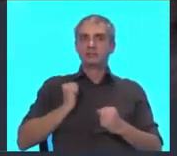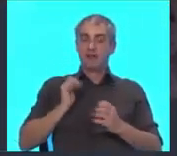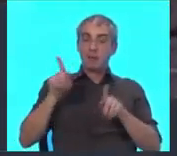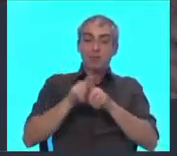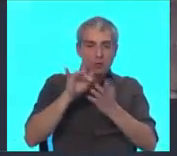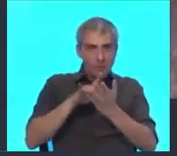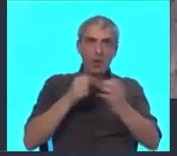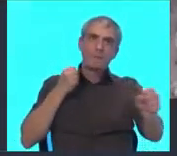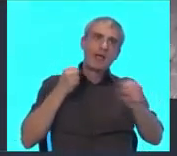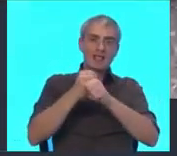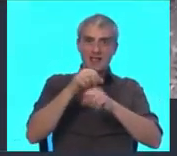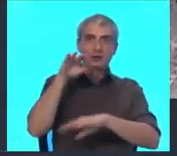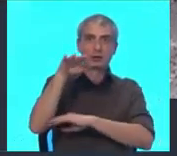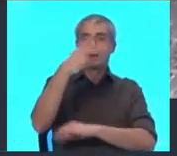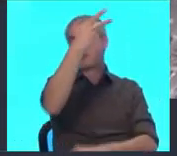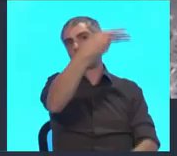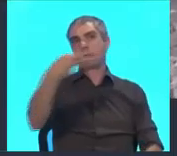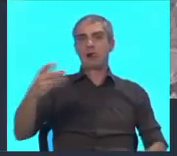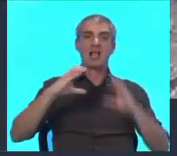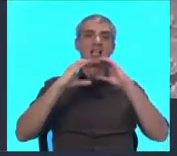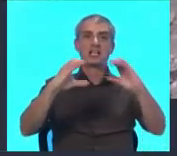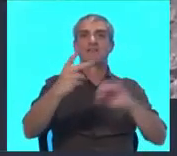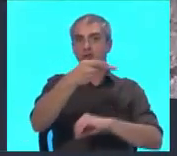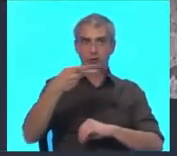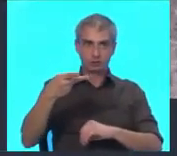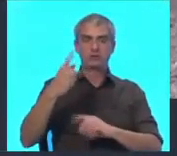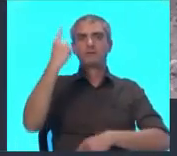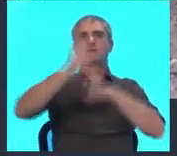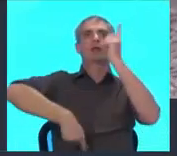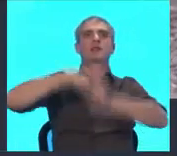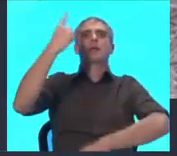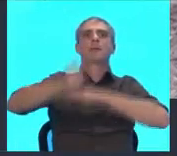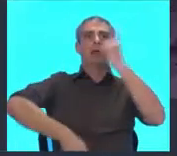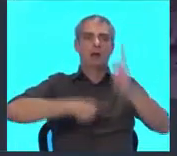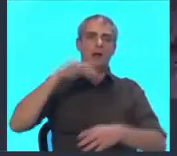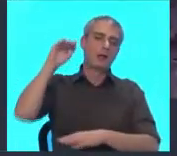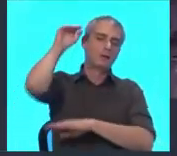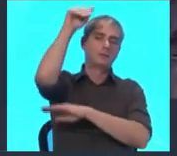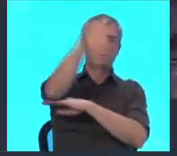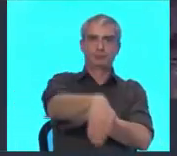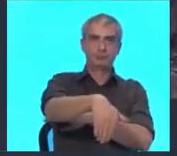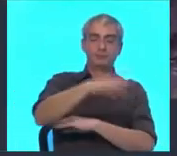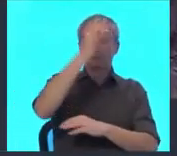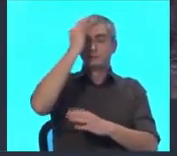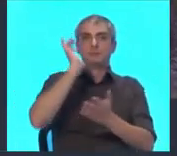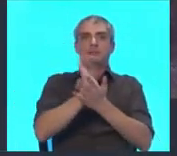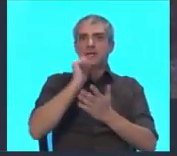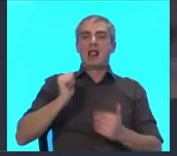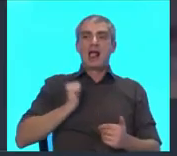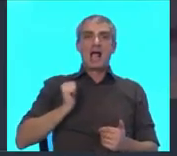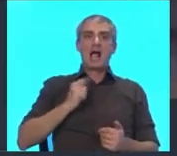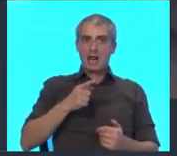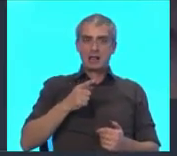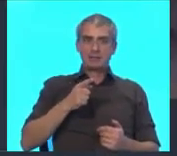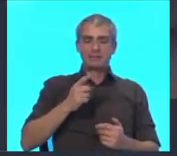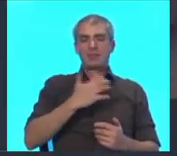התנגש בגמל שנותר שרוע על הכביש, והתהפך עשרות פעמים אל התאום. למרבה המזל, החיילים ברכב